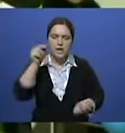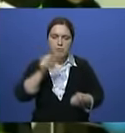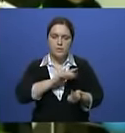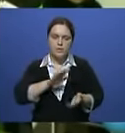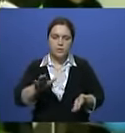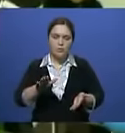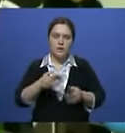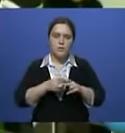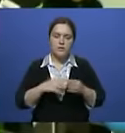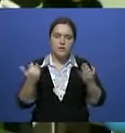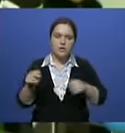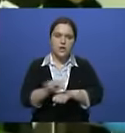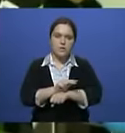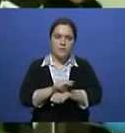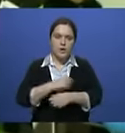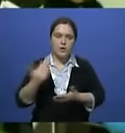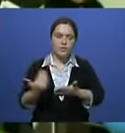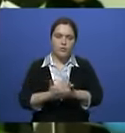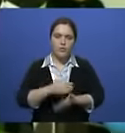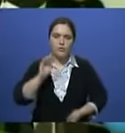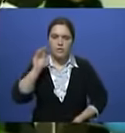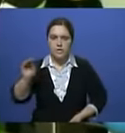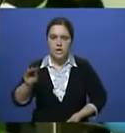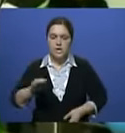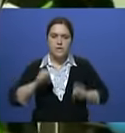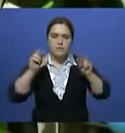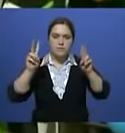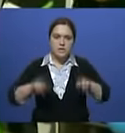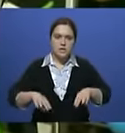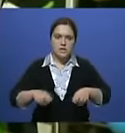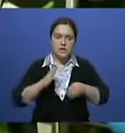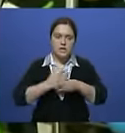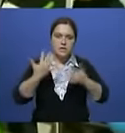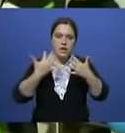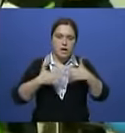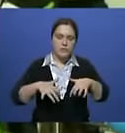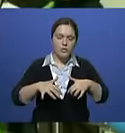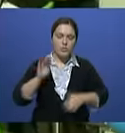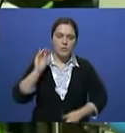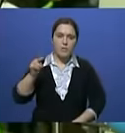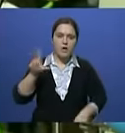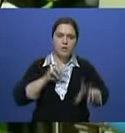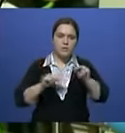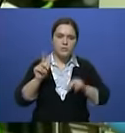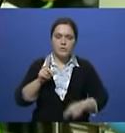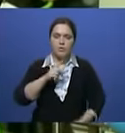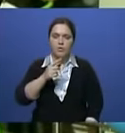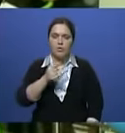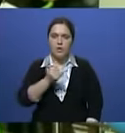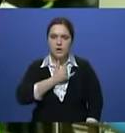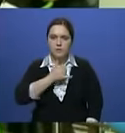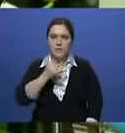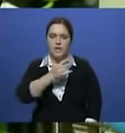это сейчас сделали здание новое специализированное для аппаратуры новой надеемся что нам ещ